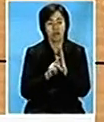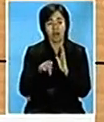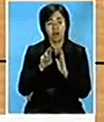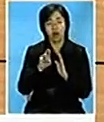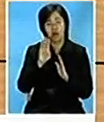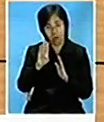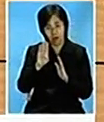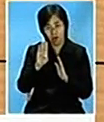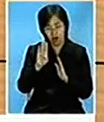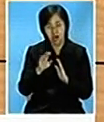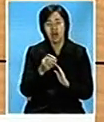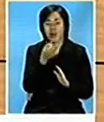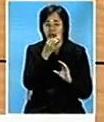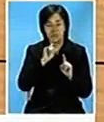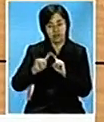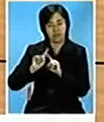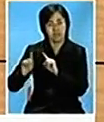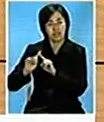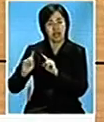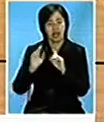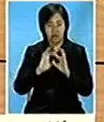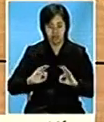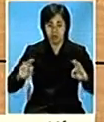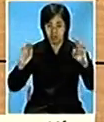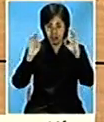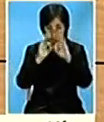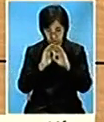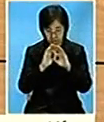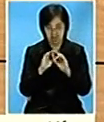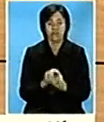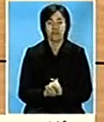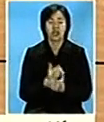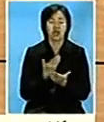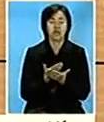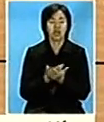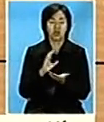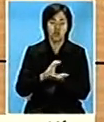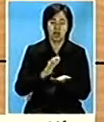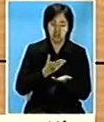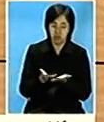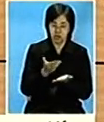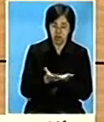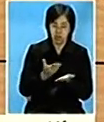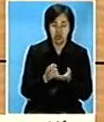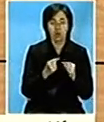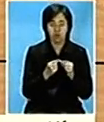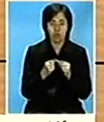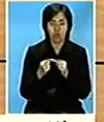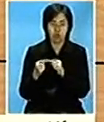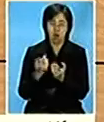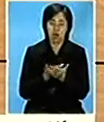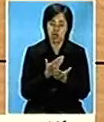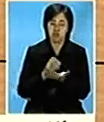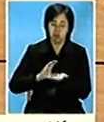กนี้เข้ามาแล้วมีส่วนในการตั้งงบประมาณใช้จ่ายต่อเนื่อง